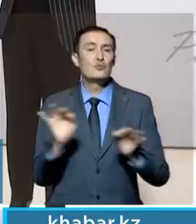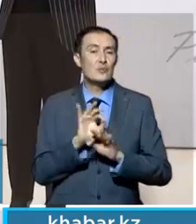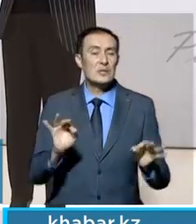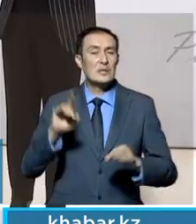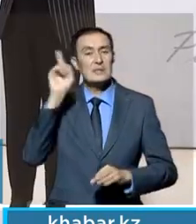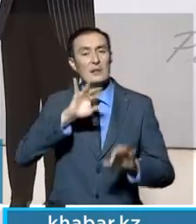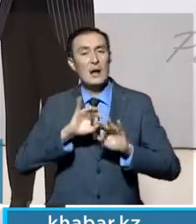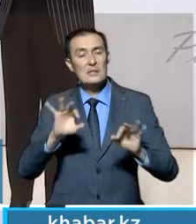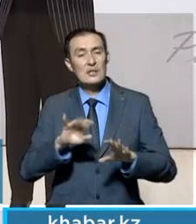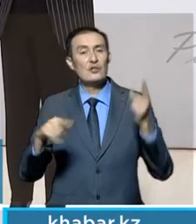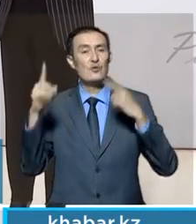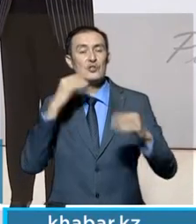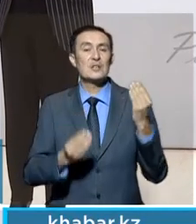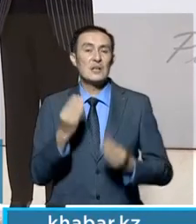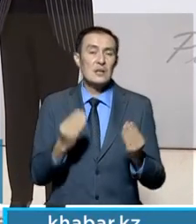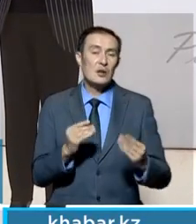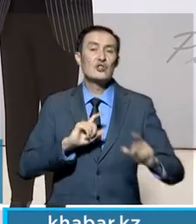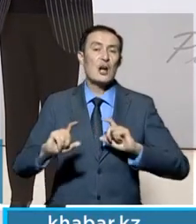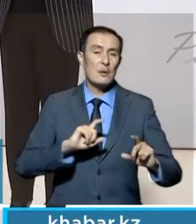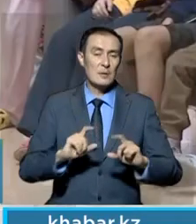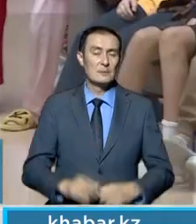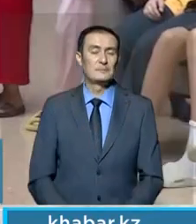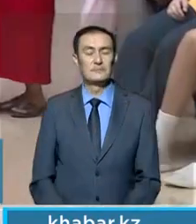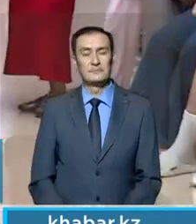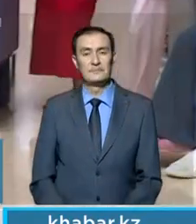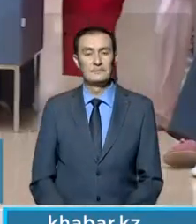сказок, различных творческих игр и шахмат.